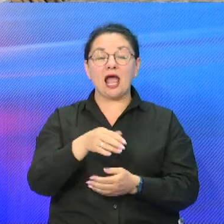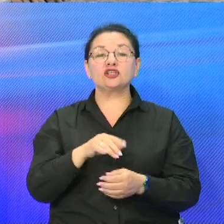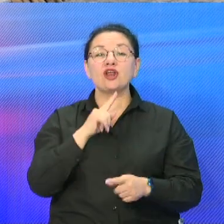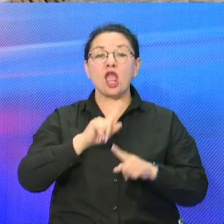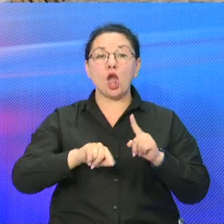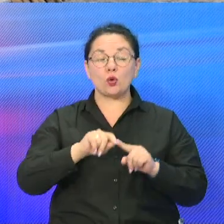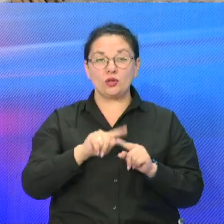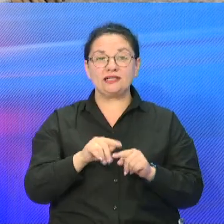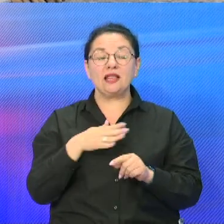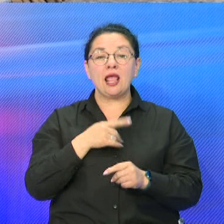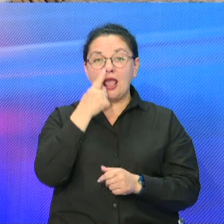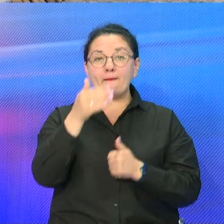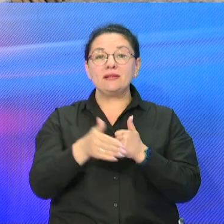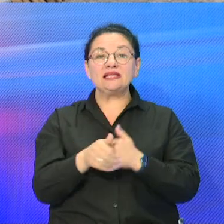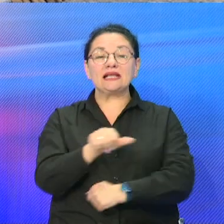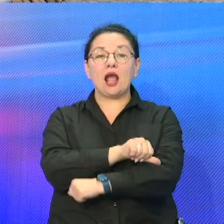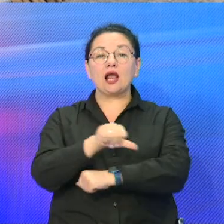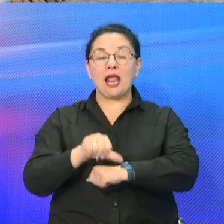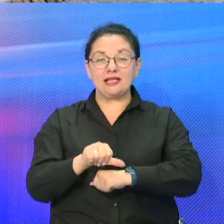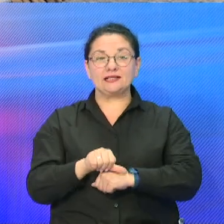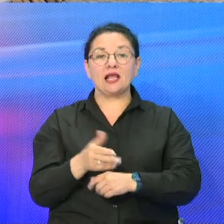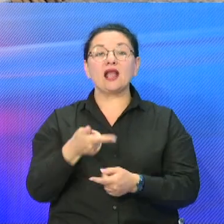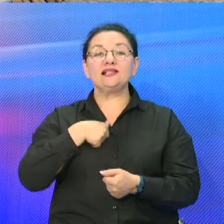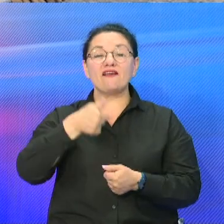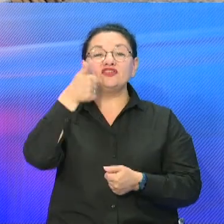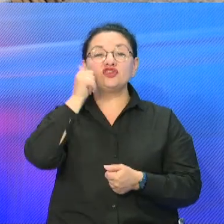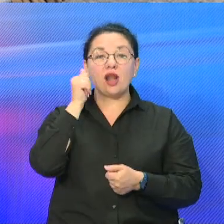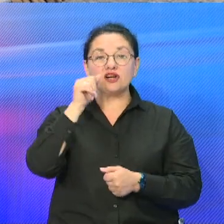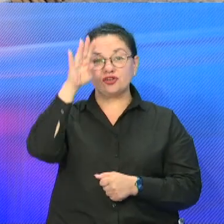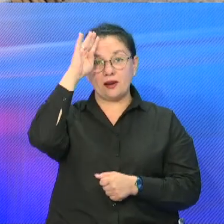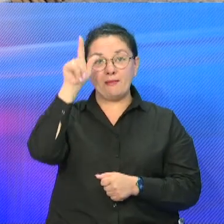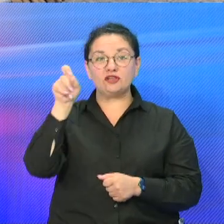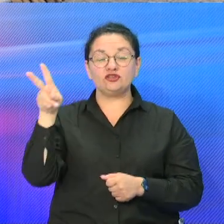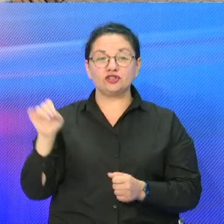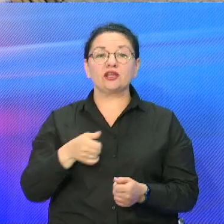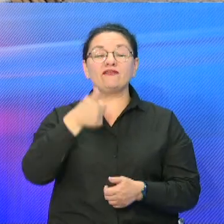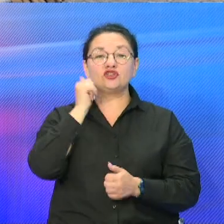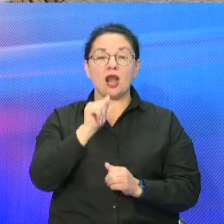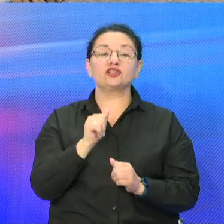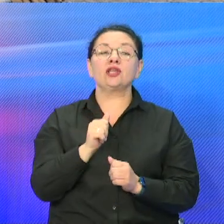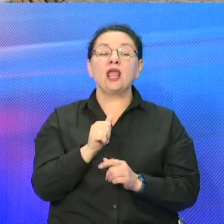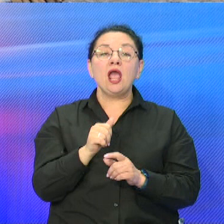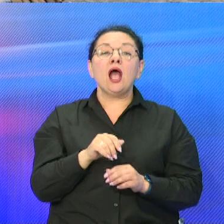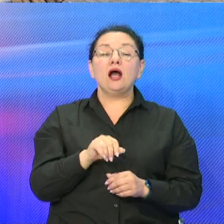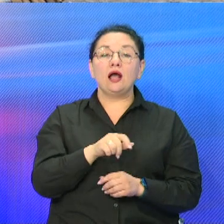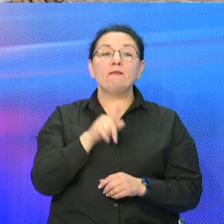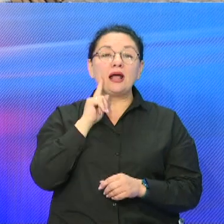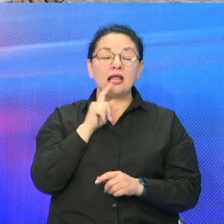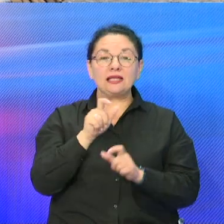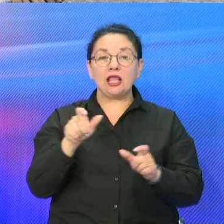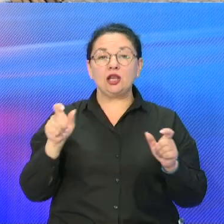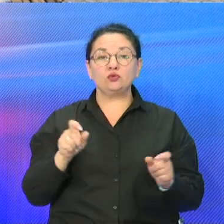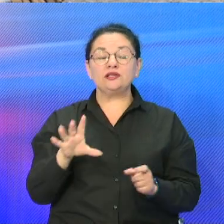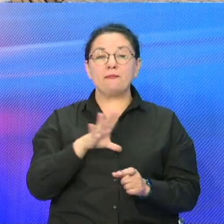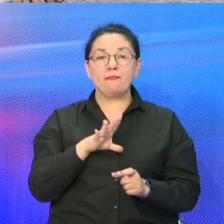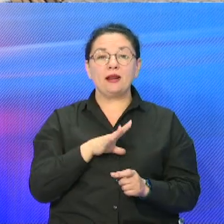вблизи государственной границы, где наши пограничники, вчерашние мальчишки, курсанты, школьники приняли жесткий бой